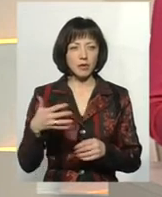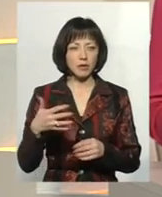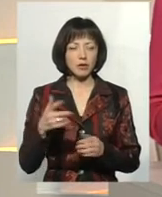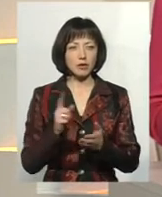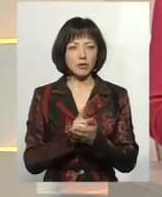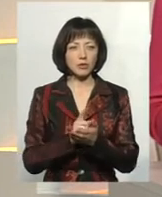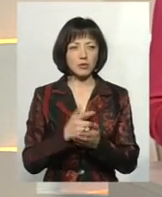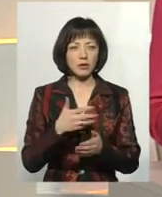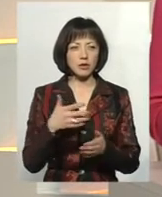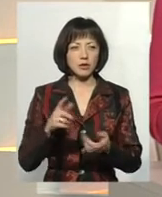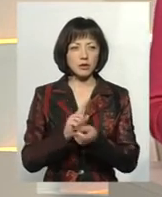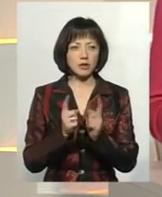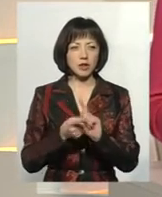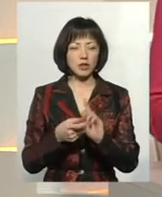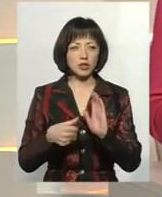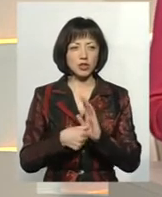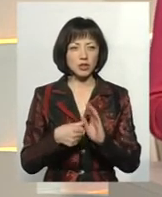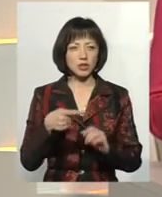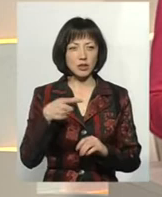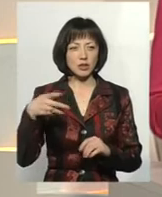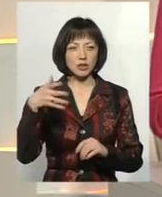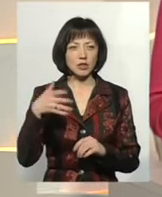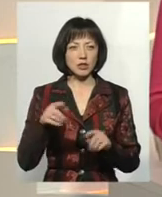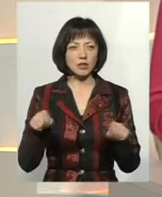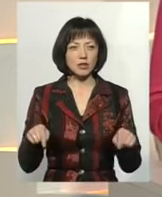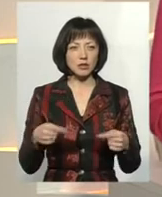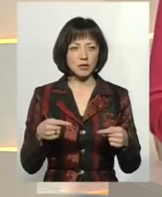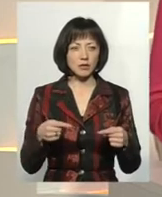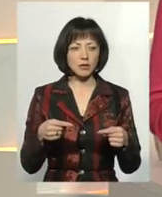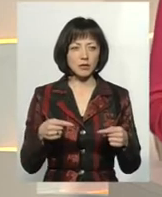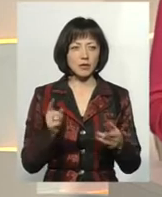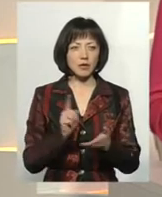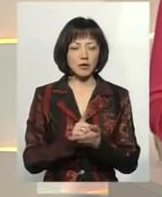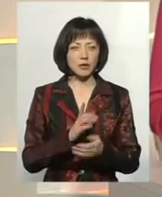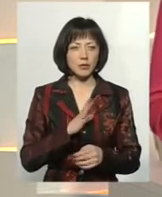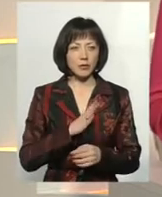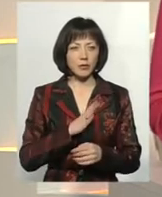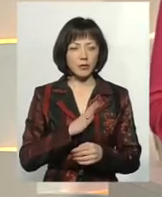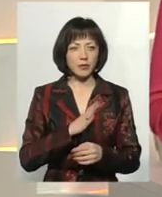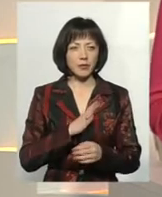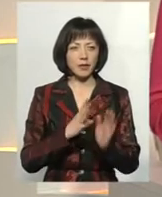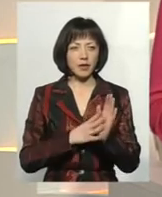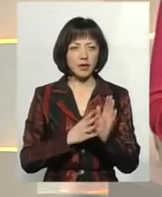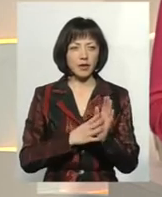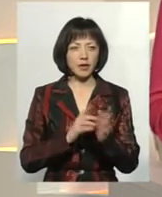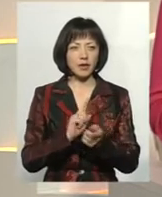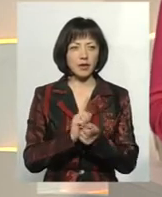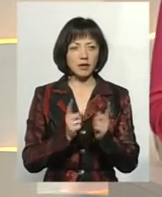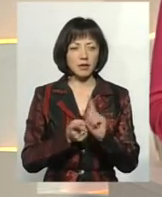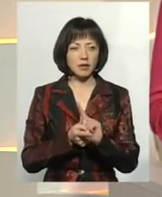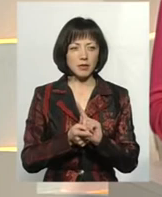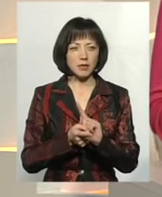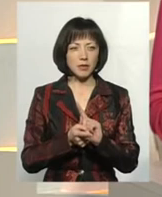Должно бути 5, стало 6 этажей. Школи 9-этажку, должно бути 9, стало 6